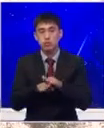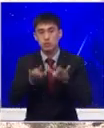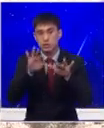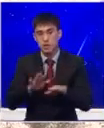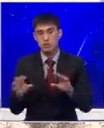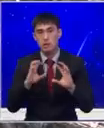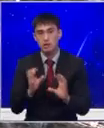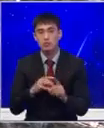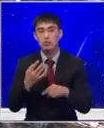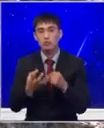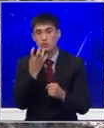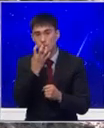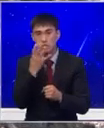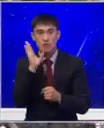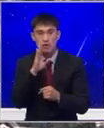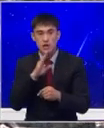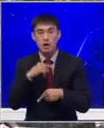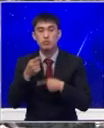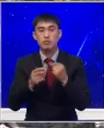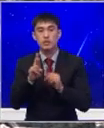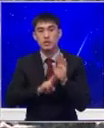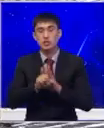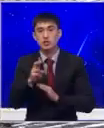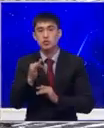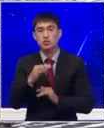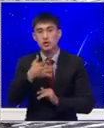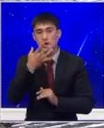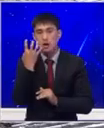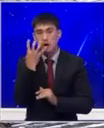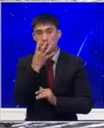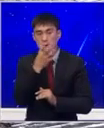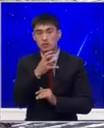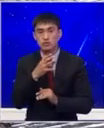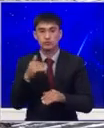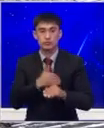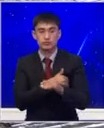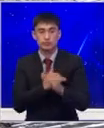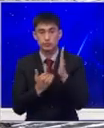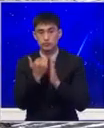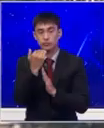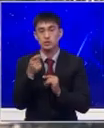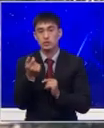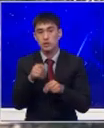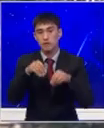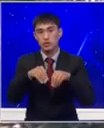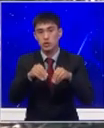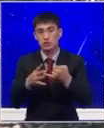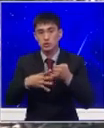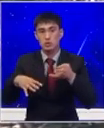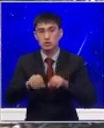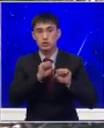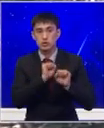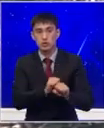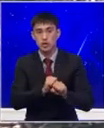томятся в теплой воде и только в начале июня когда температура воздуха становится достаточно высокой семена высаживают в землю